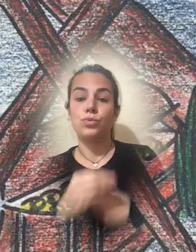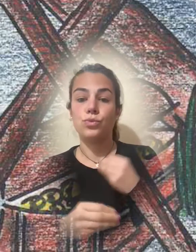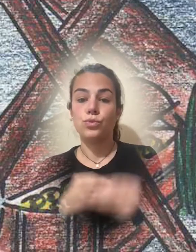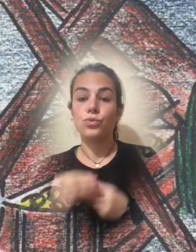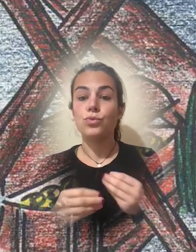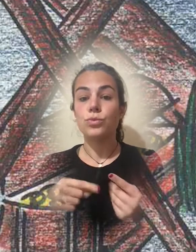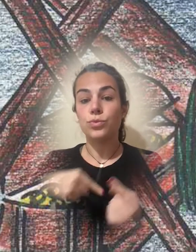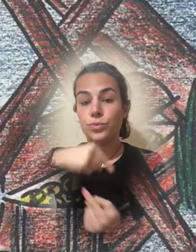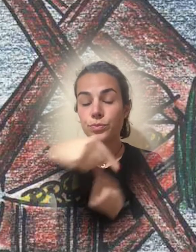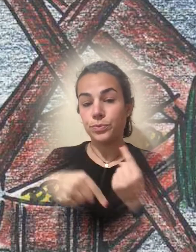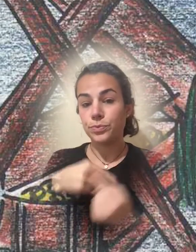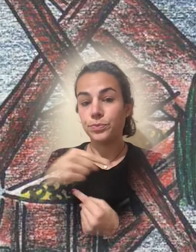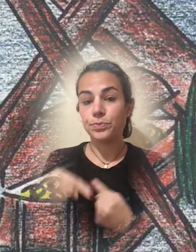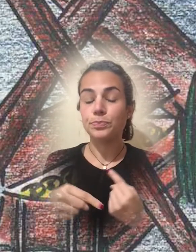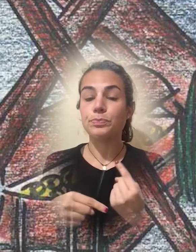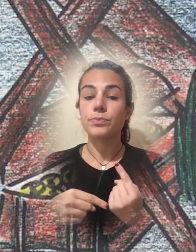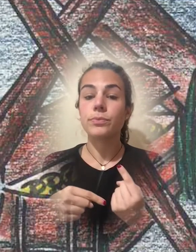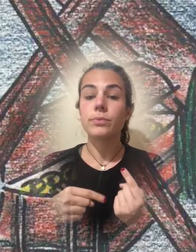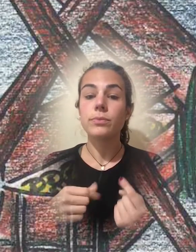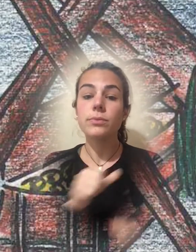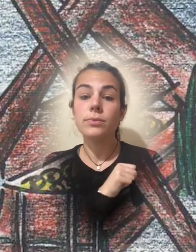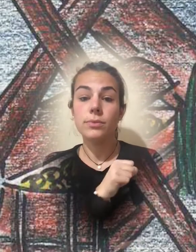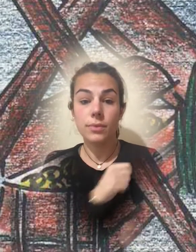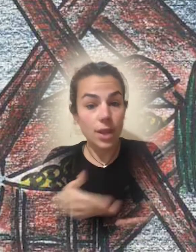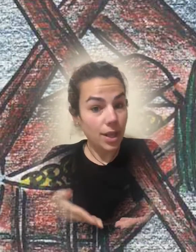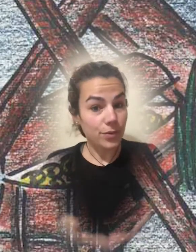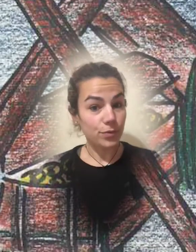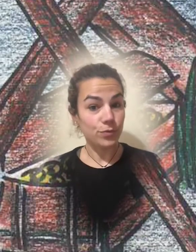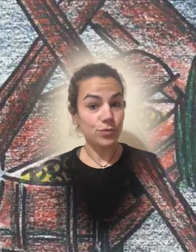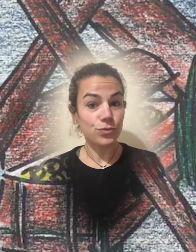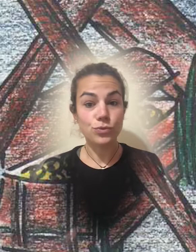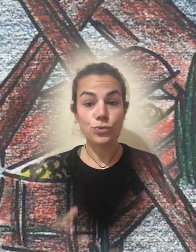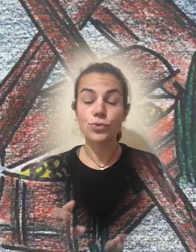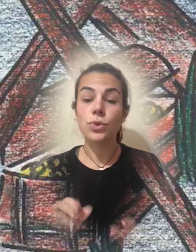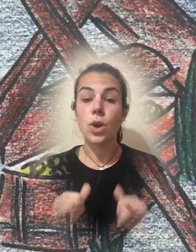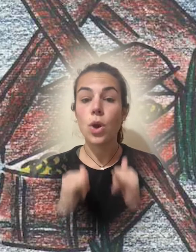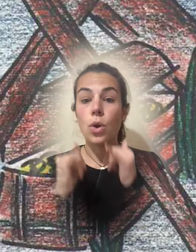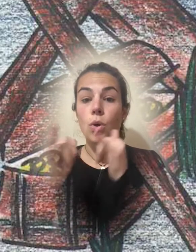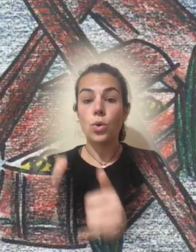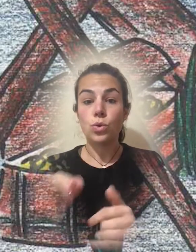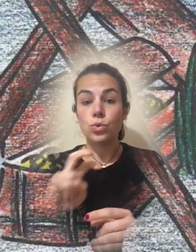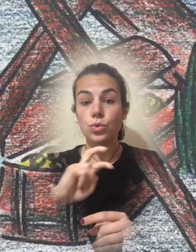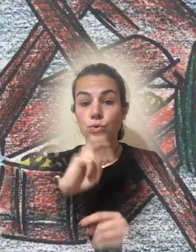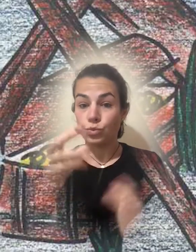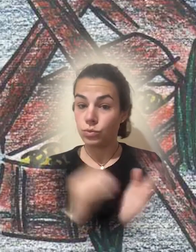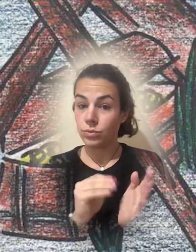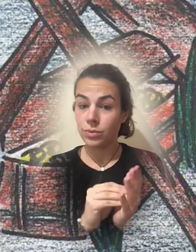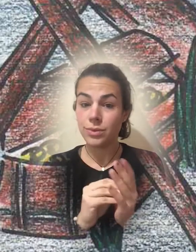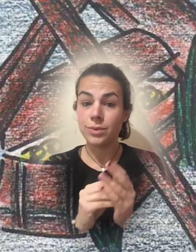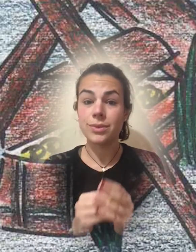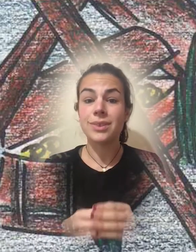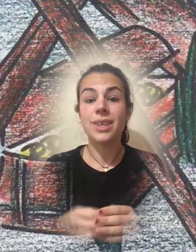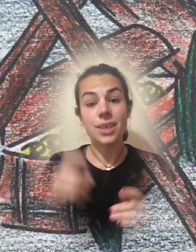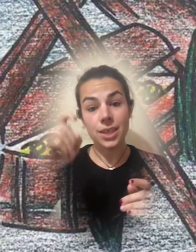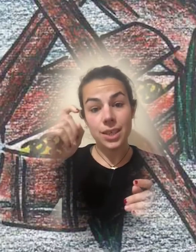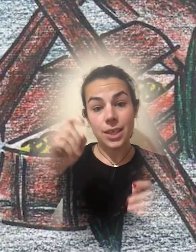grans. Després s'enamoraven, formaven una família, tenien cries i els